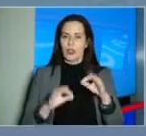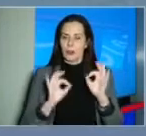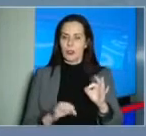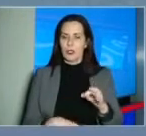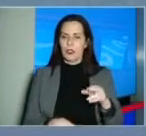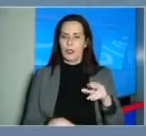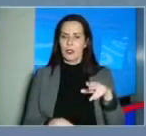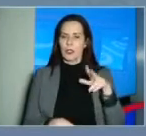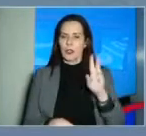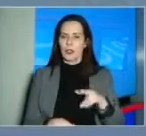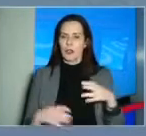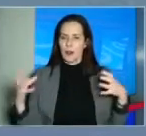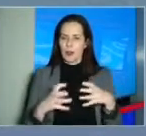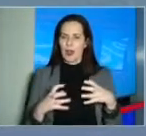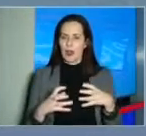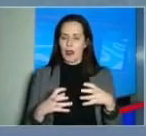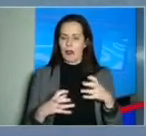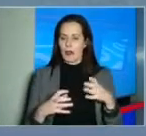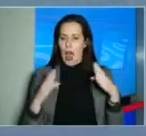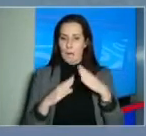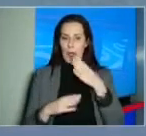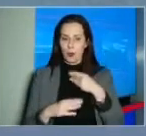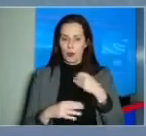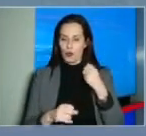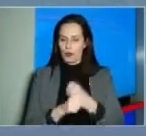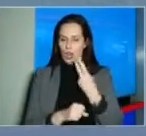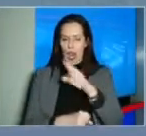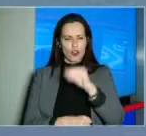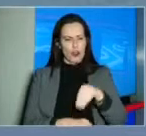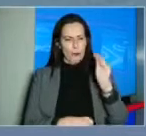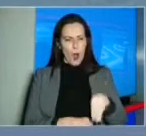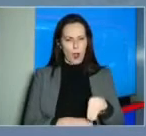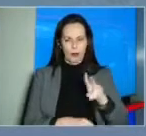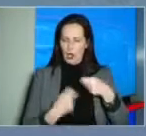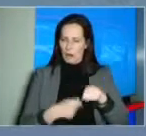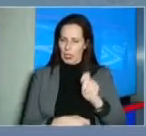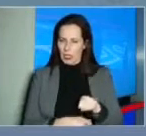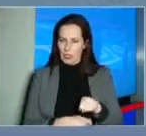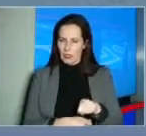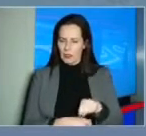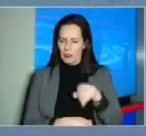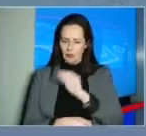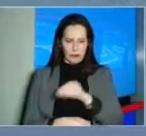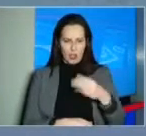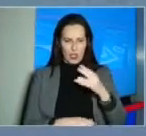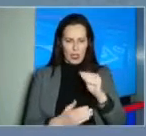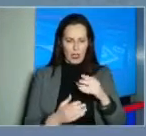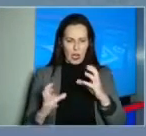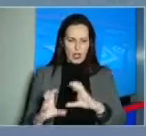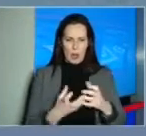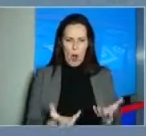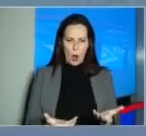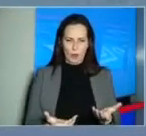יש איזושהי מפלגה שקוראים לה בית היהודי שרצה בשתי רשימות, ויש חבר כנסת שירוץ בשתי רשימות במקביל.